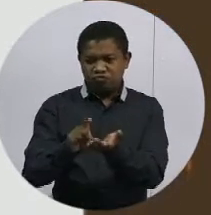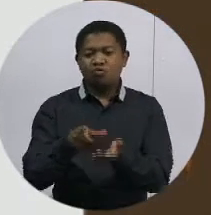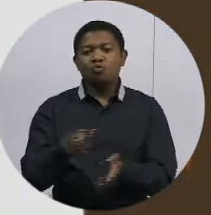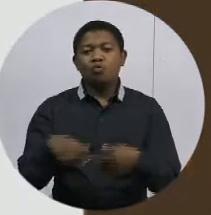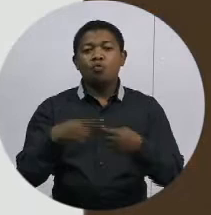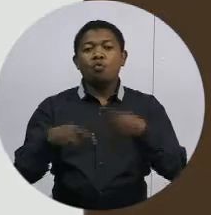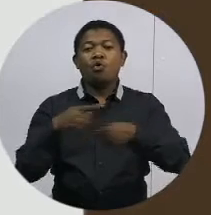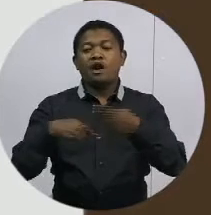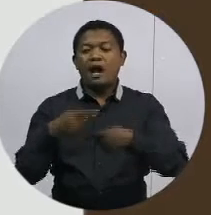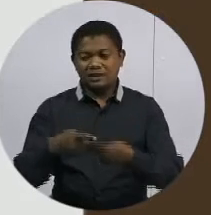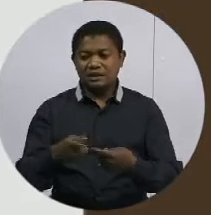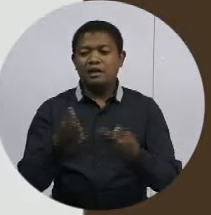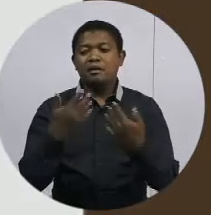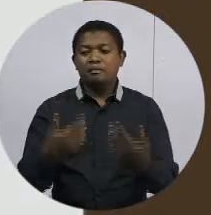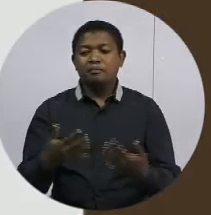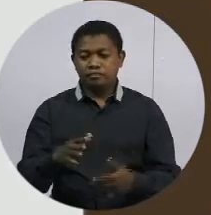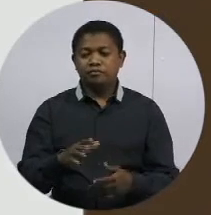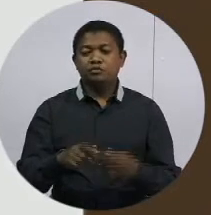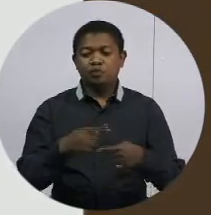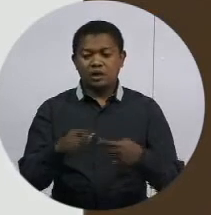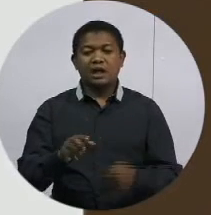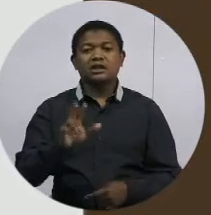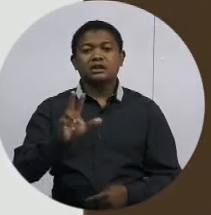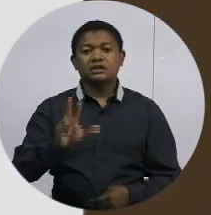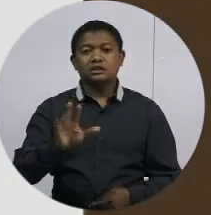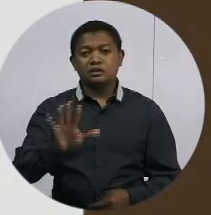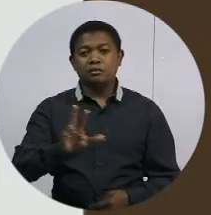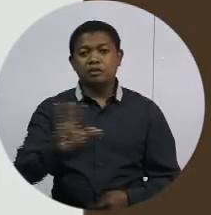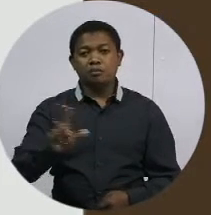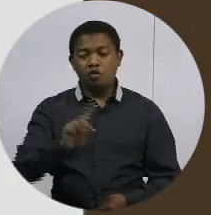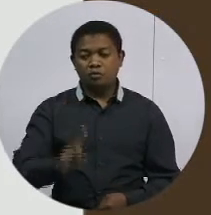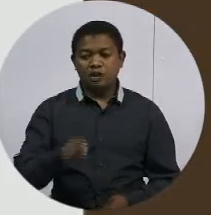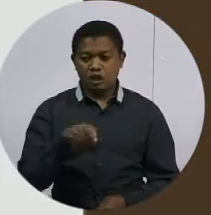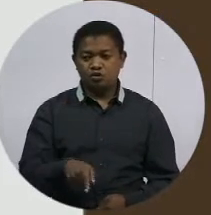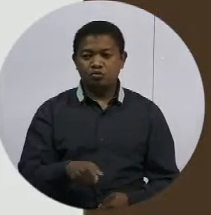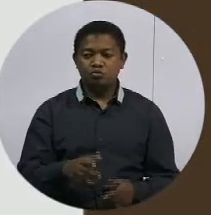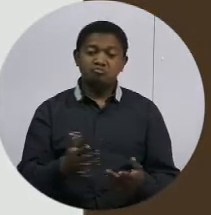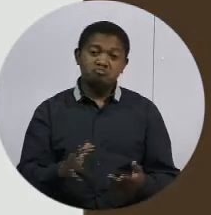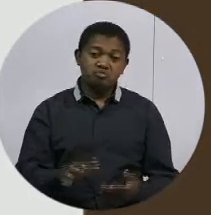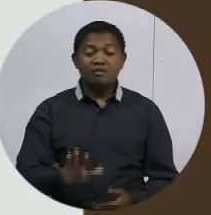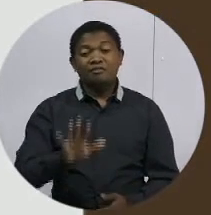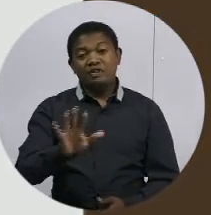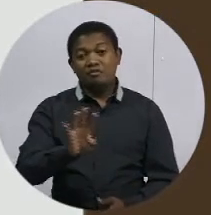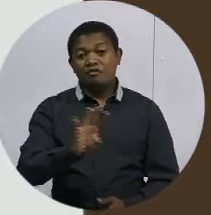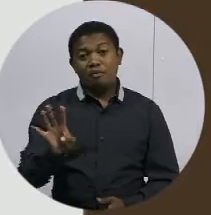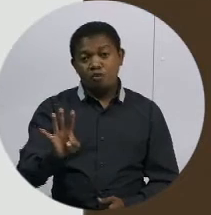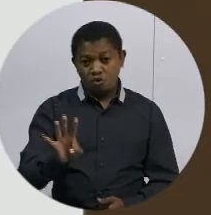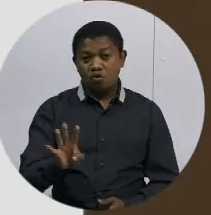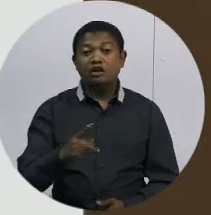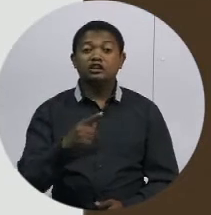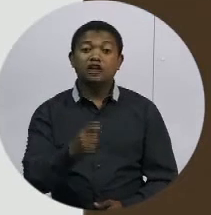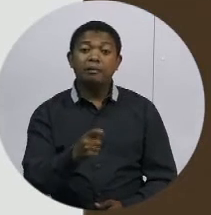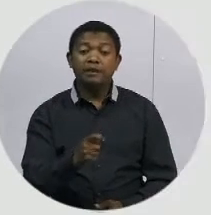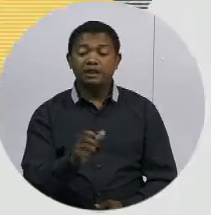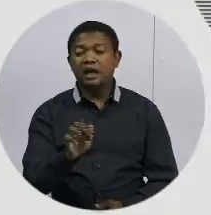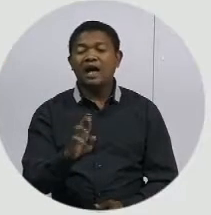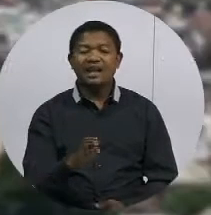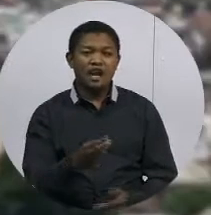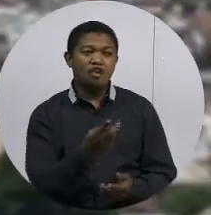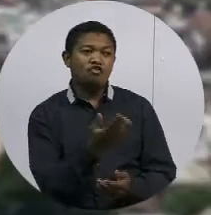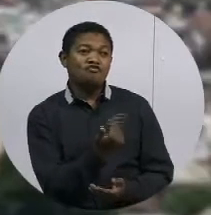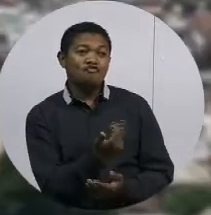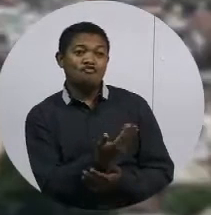ireo manodidina ny 5/40 tapitrisa ariary no salan'ny vola nindra amin'ny orinasa tsirairay avy